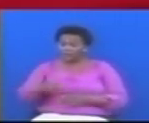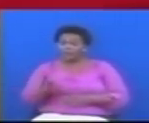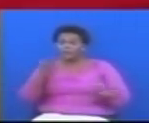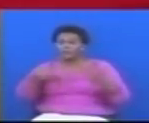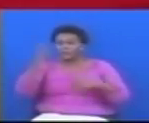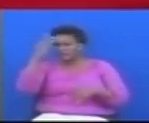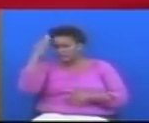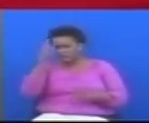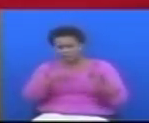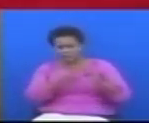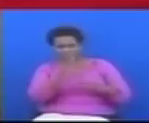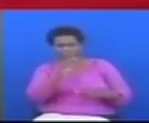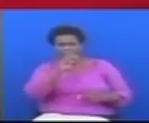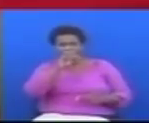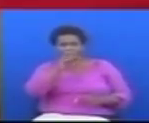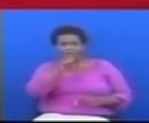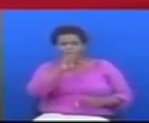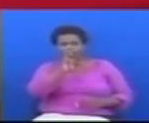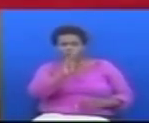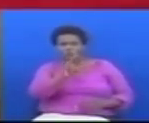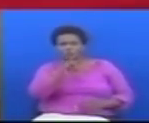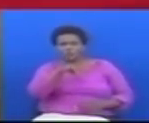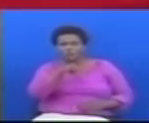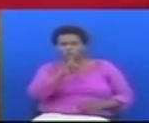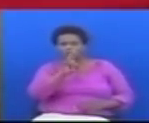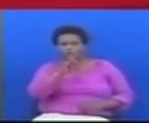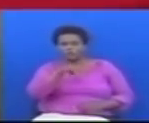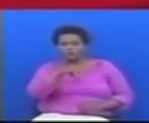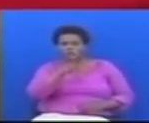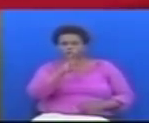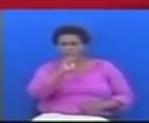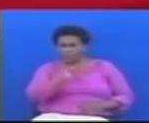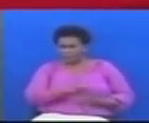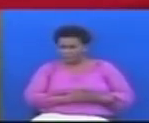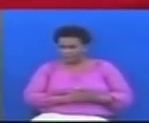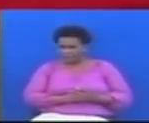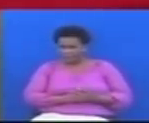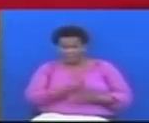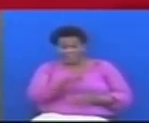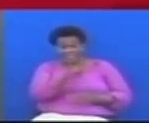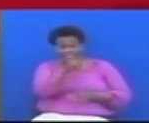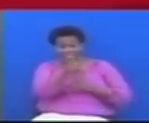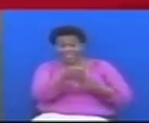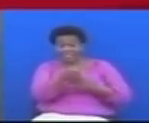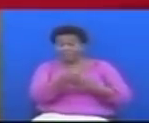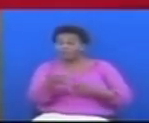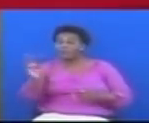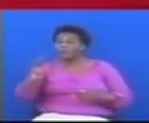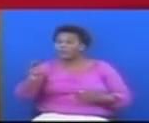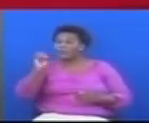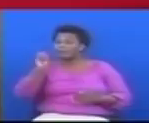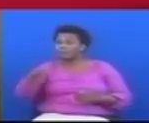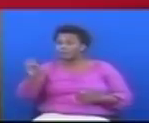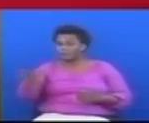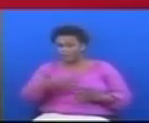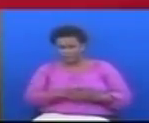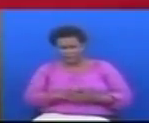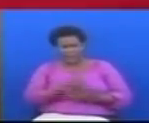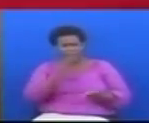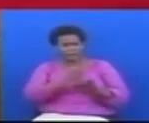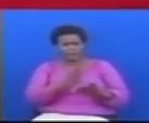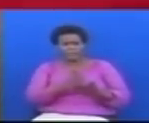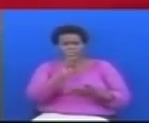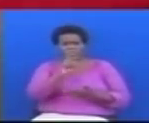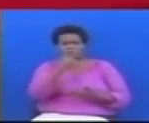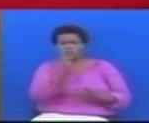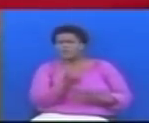Lumuma ambayo ipo jirani kabisa na wilaya ya Mpwapwa, nataka nimthibitishie mheshimiwa mbunge hata diwani wa kata ile mwanamama